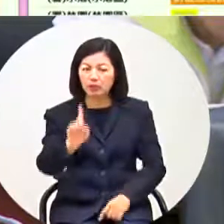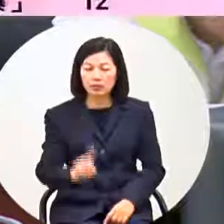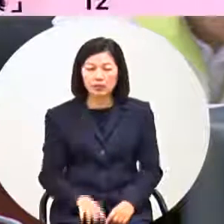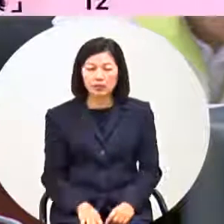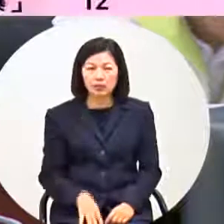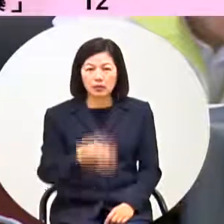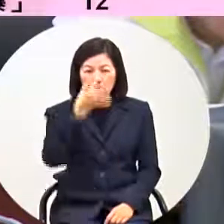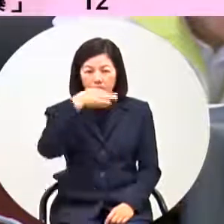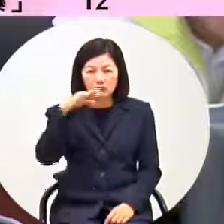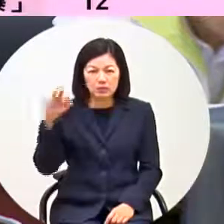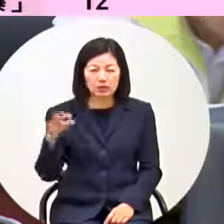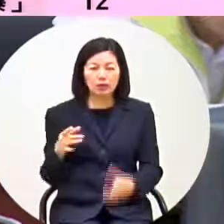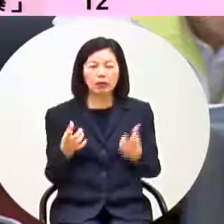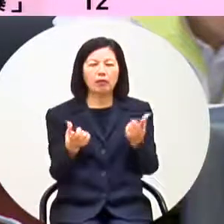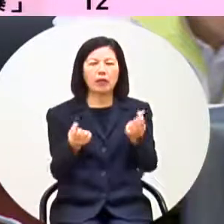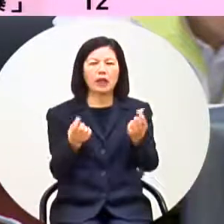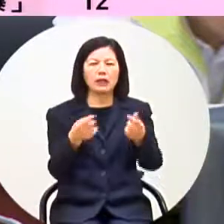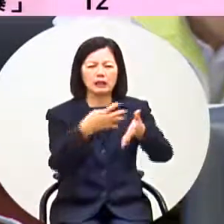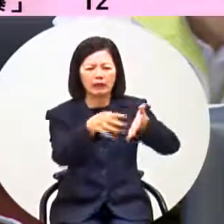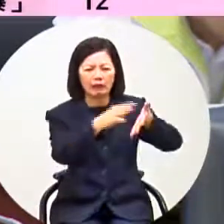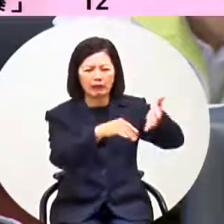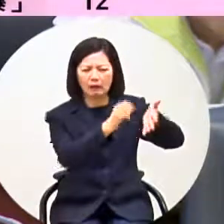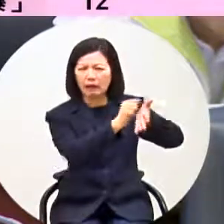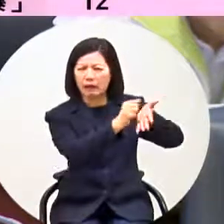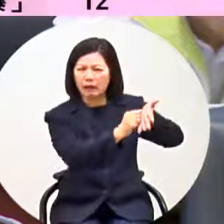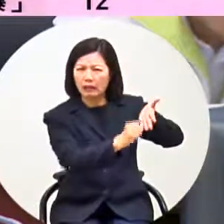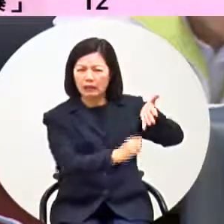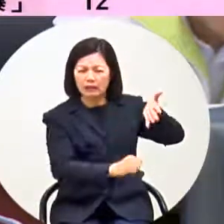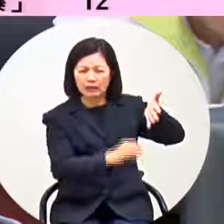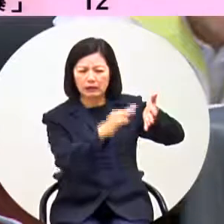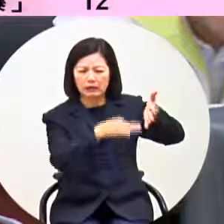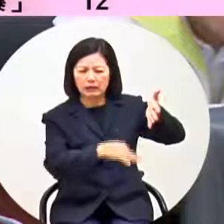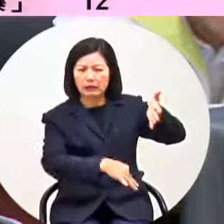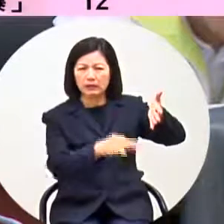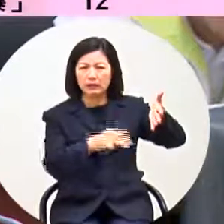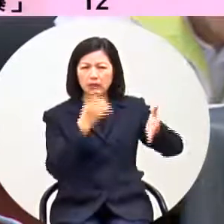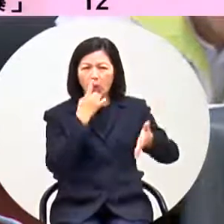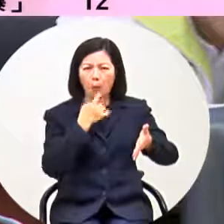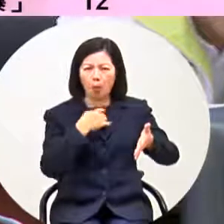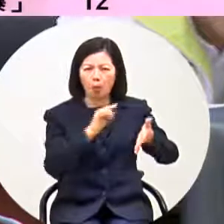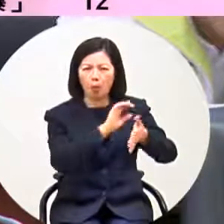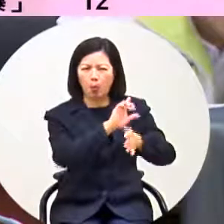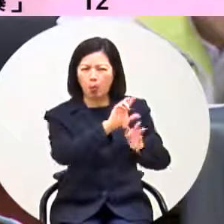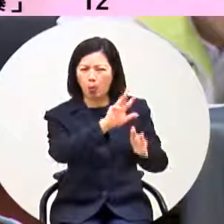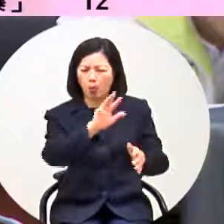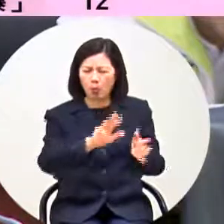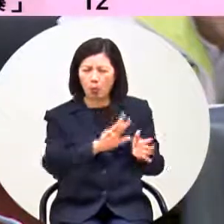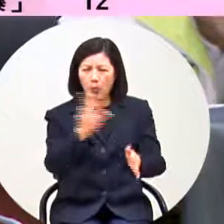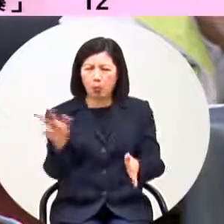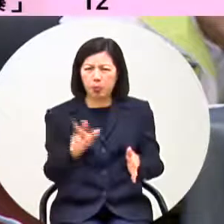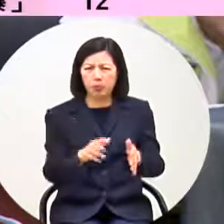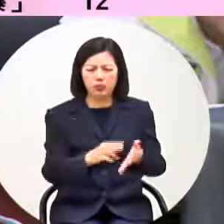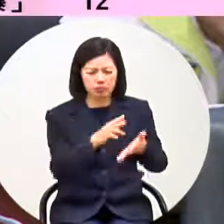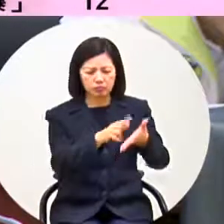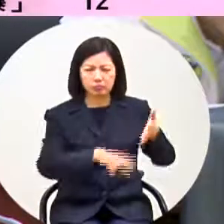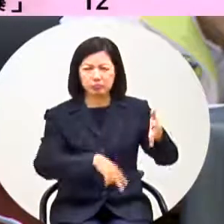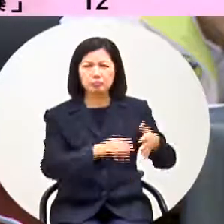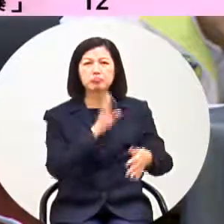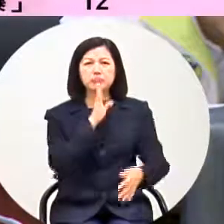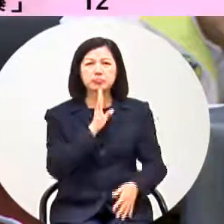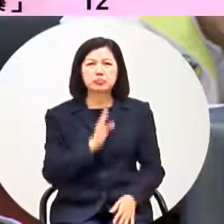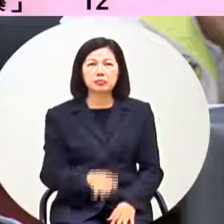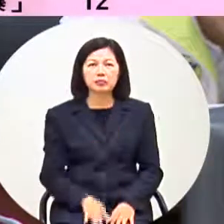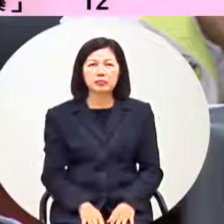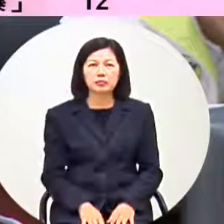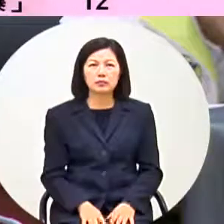是那么红。那像我们工厂离地的大拿堡，还是空污严重的左